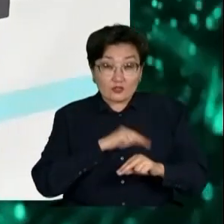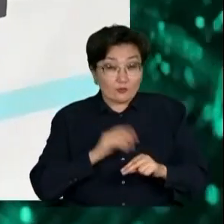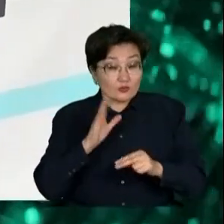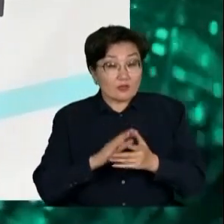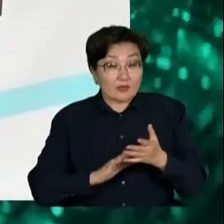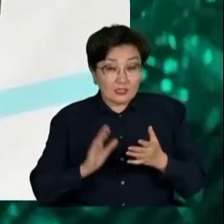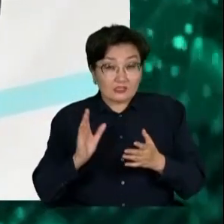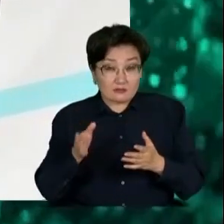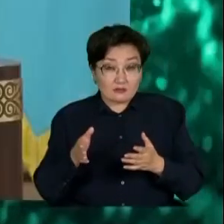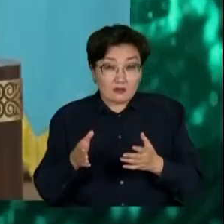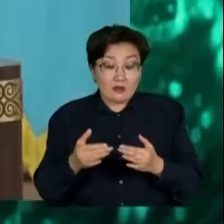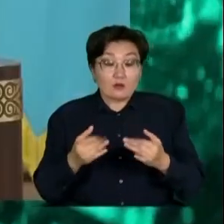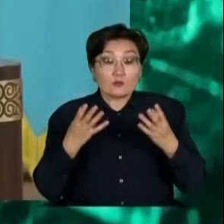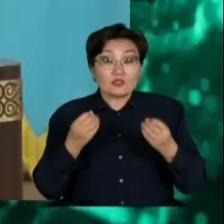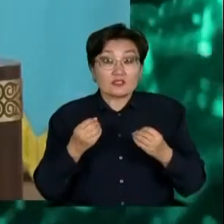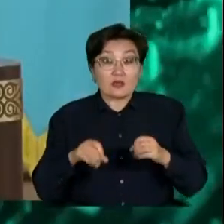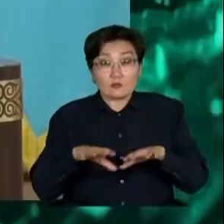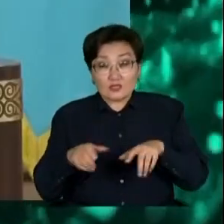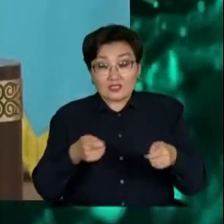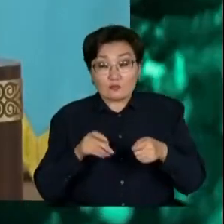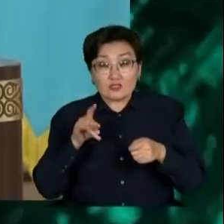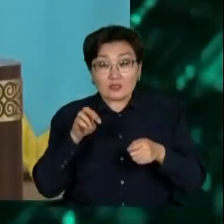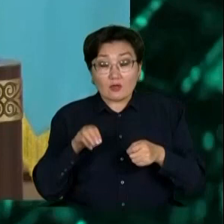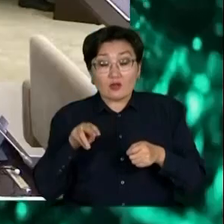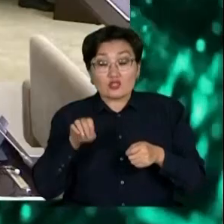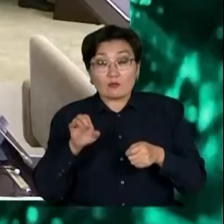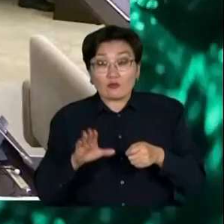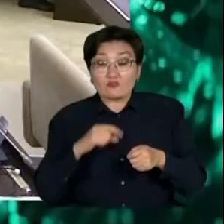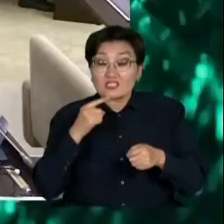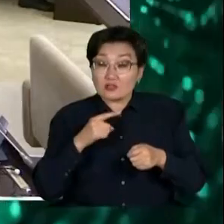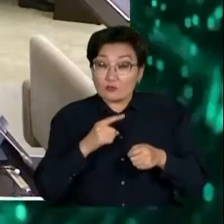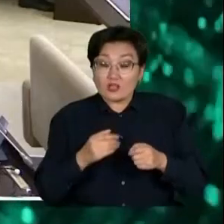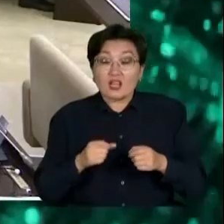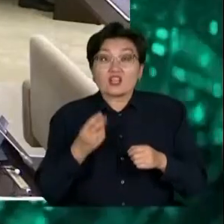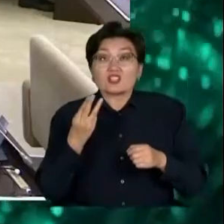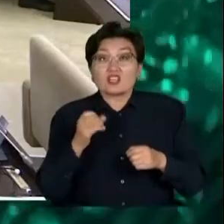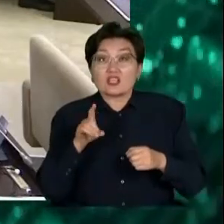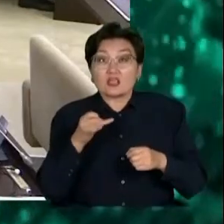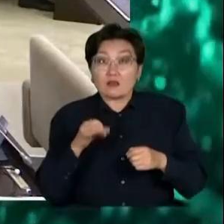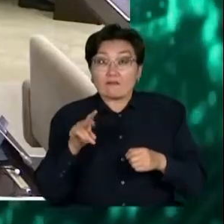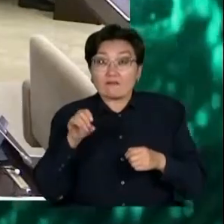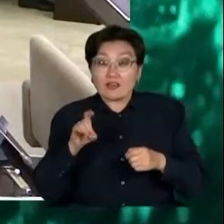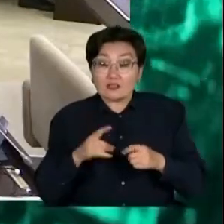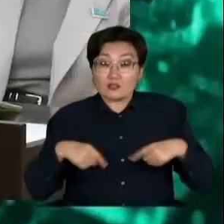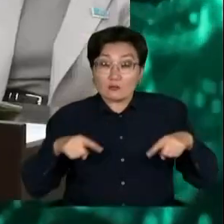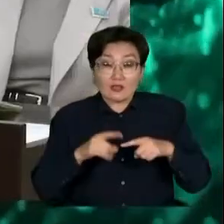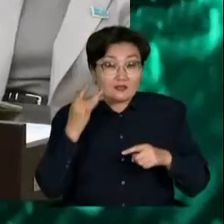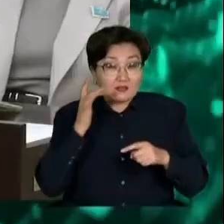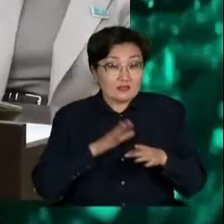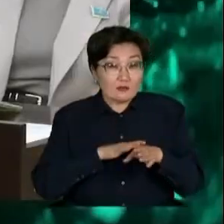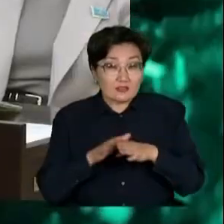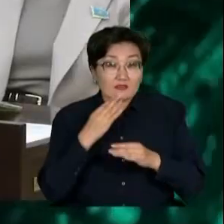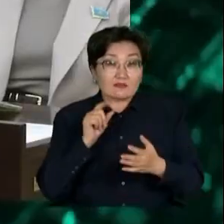будет продолжаться. Тем не менее, председатель Сената Маулен Ашимбаев подчеркнул, что шеринговые операторы не всегда выполняют